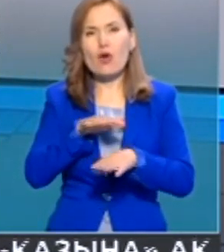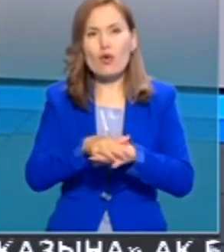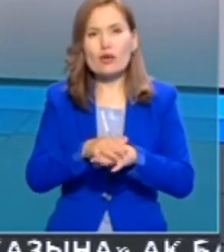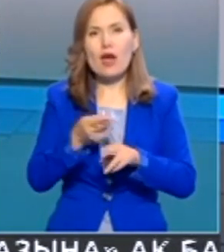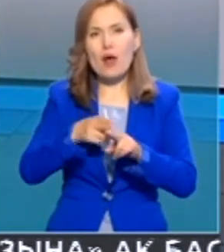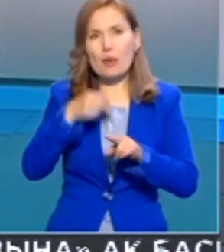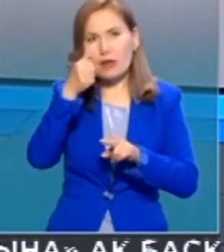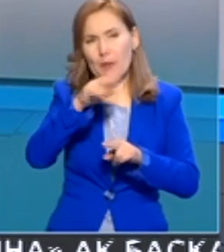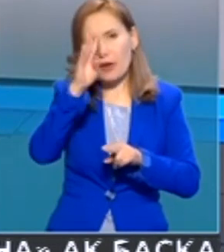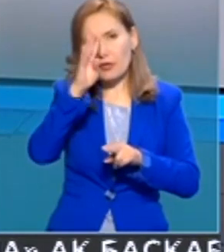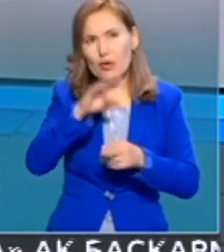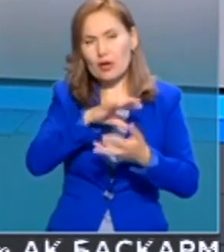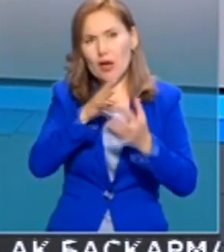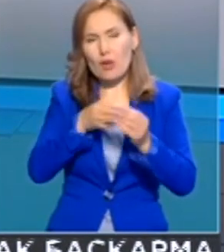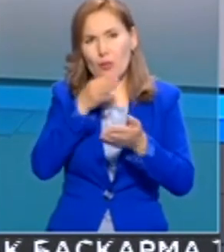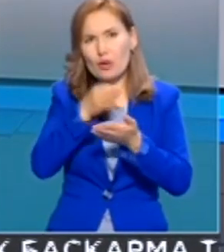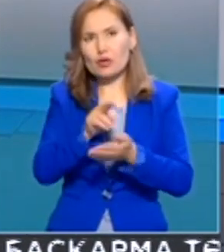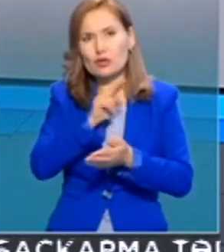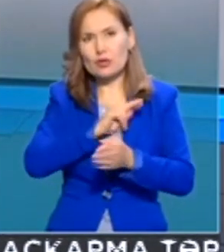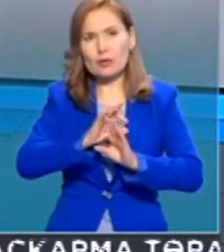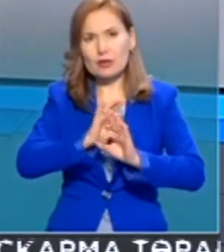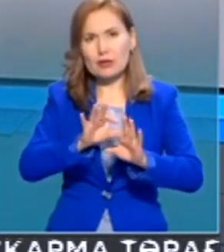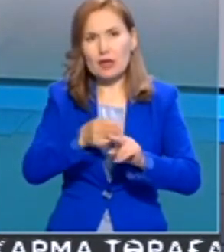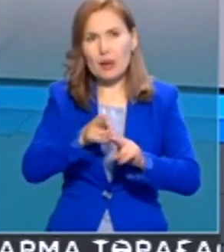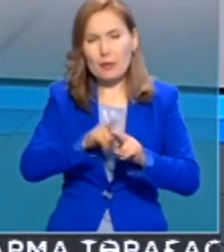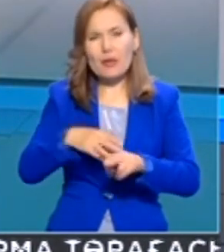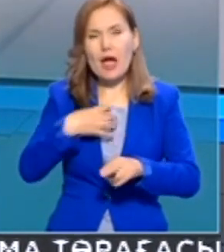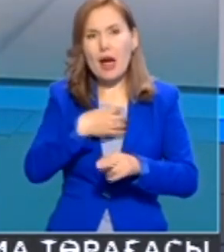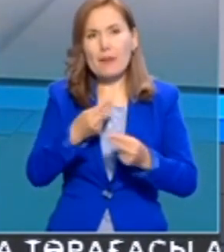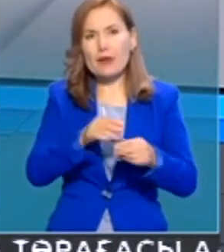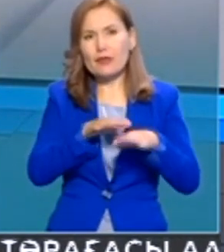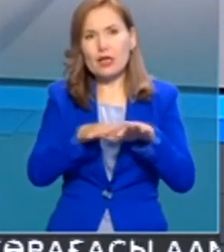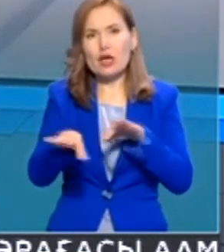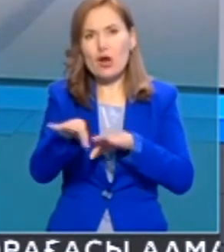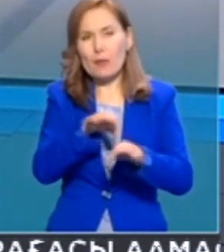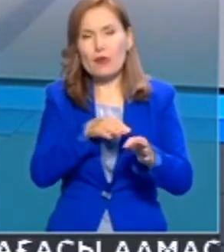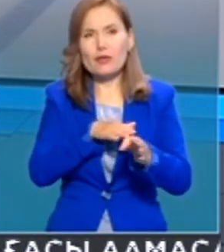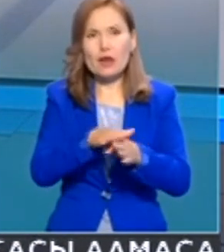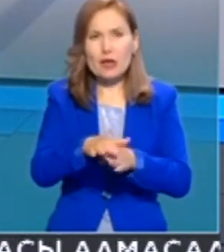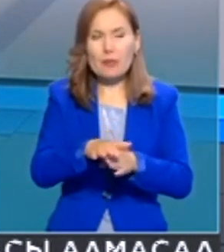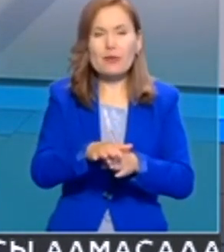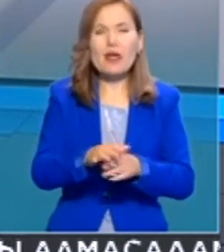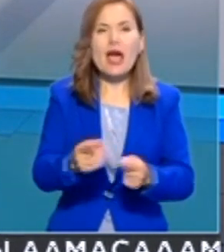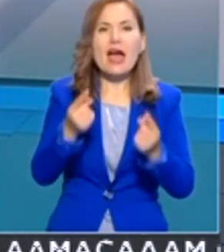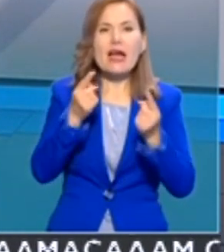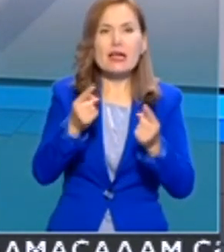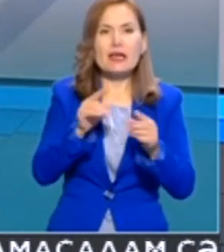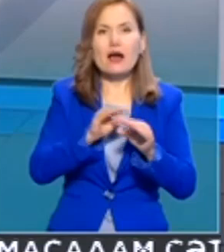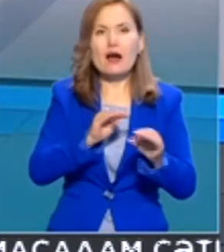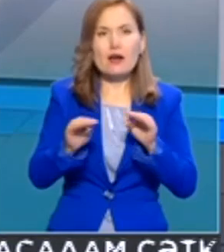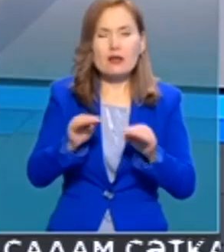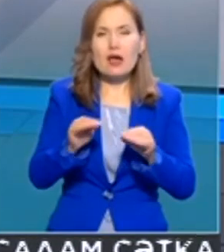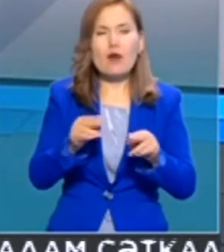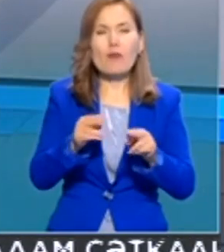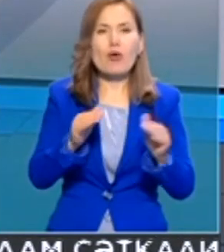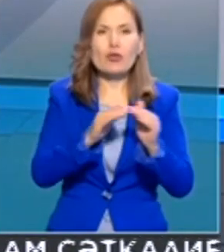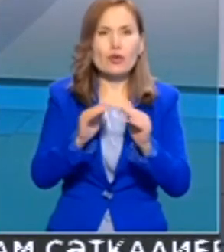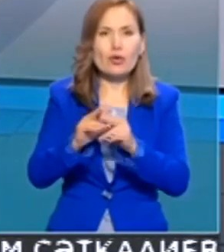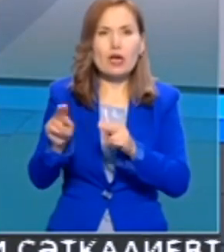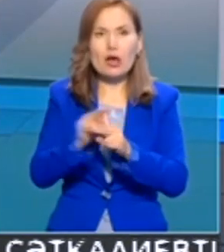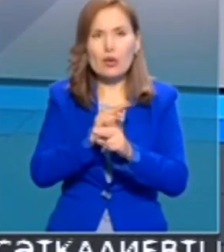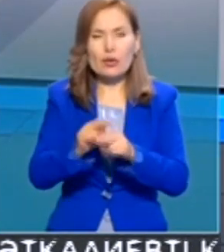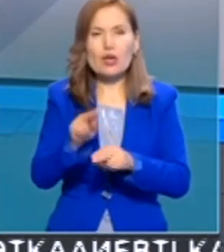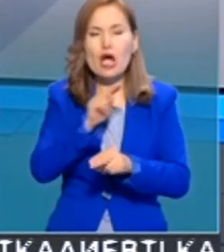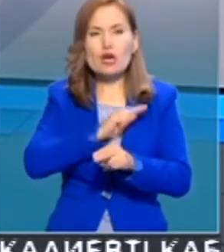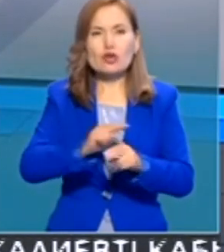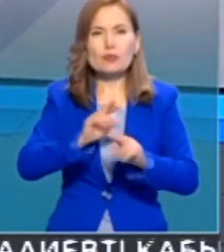атқарған жұмыстарының қорытындысы жөнінде есеп берді. Онда маңызды инвестициялық жобалардың іске асырылуы мен ірі инфрақұрылымдық нысандарға жүргізілген жөндеу